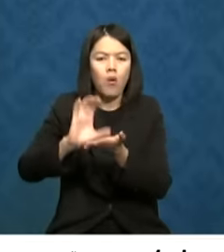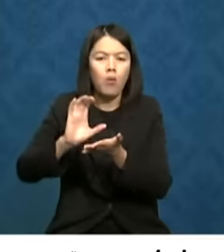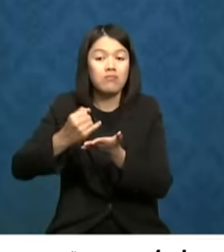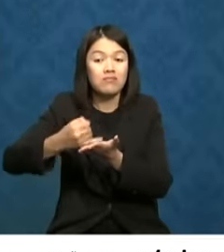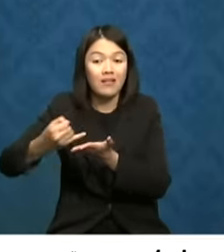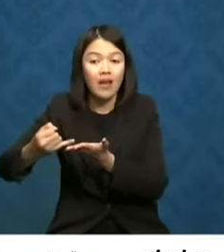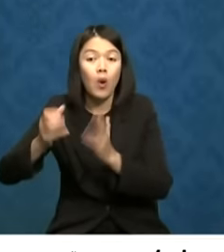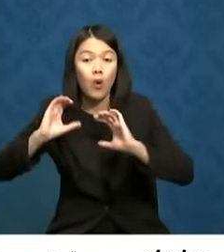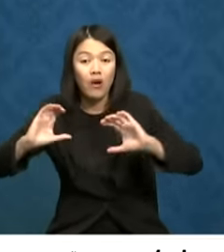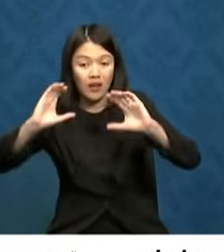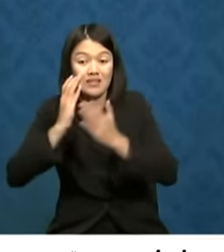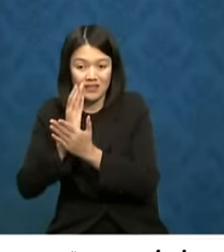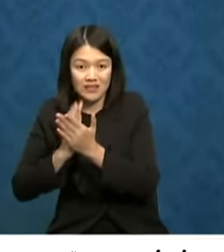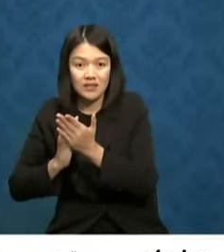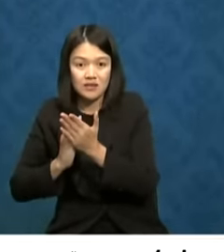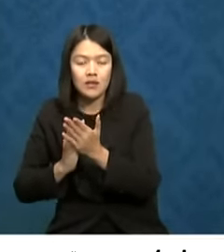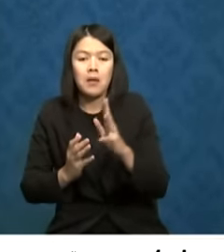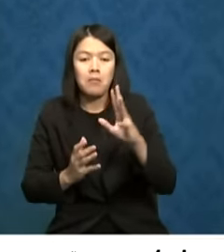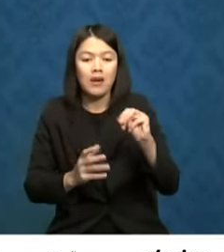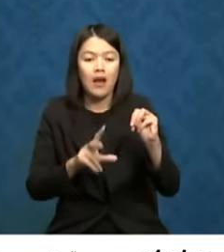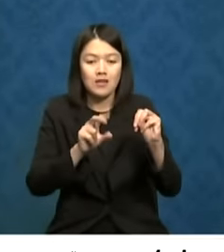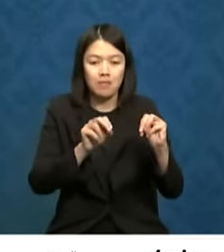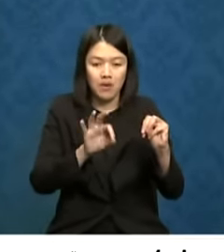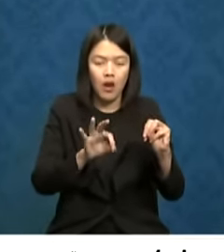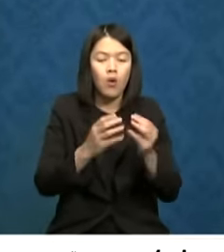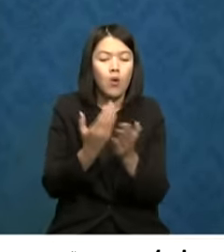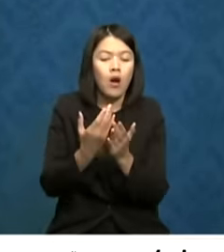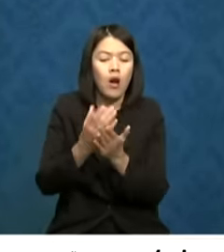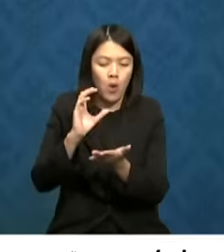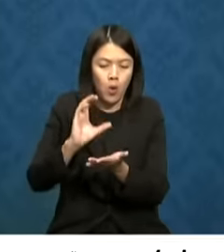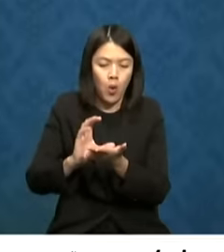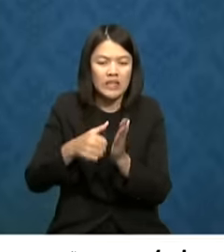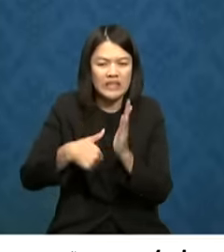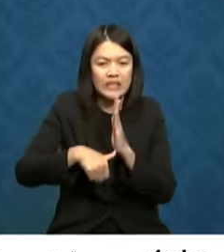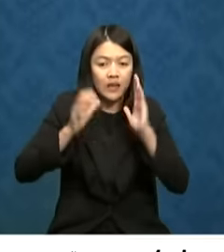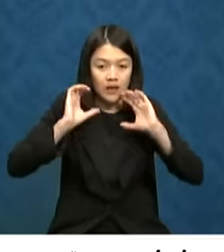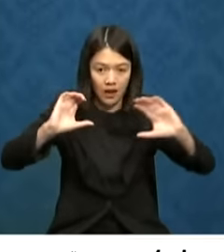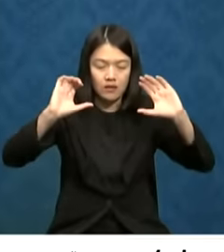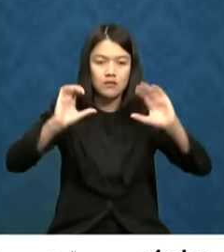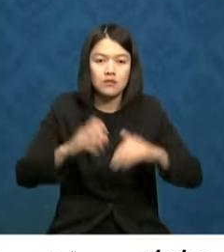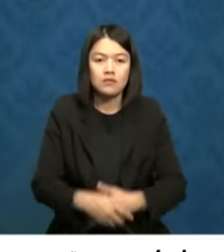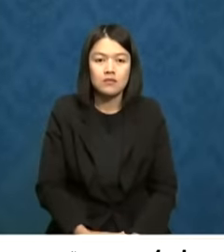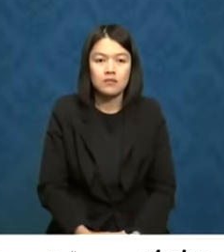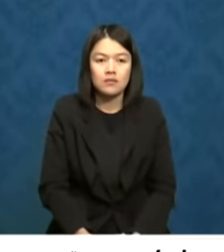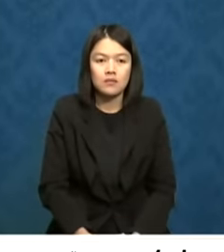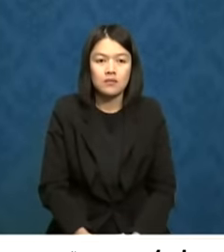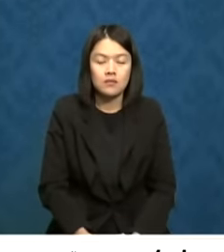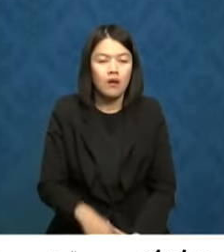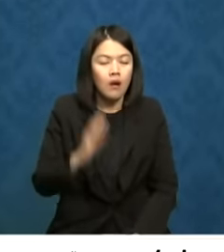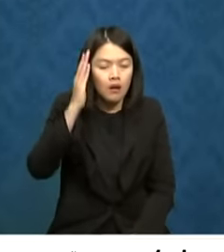จ่ายของรัฐวิสาหกิจและมาตรา 39ซึ่งเป็นงบประมาณในการบริหารหนี้ภาครัฐ